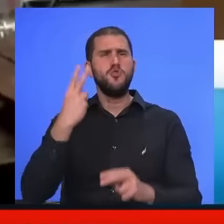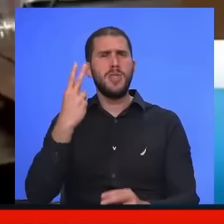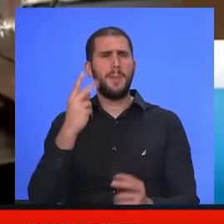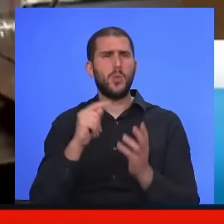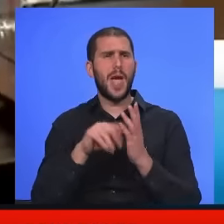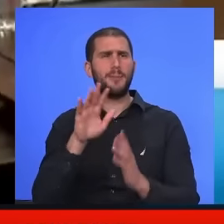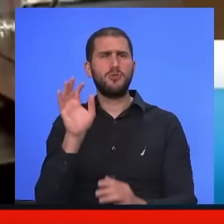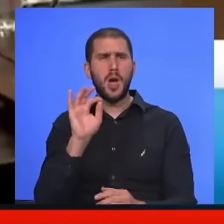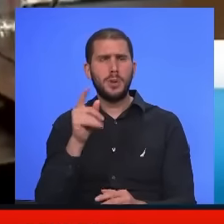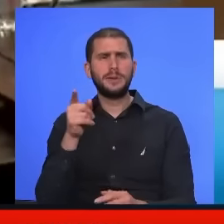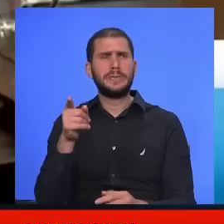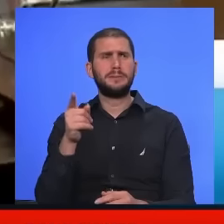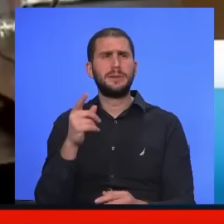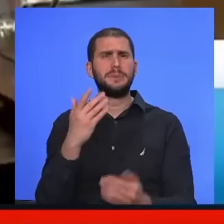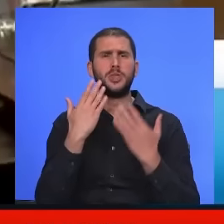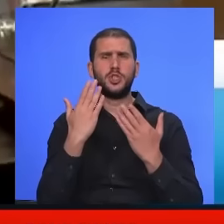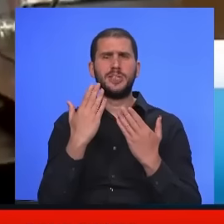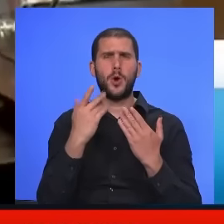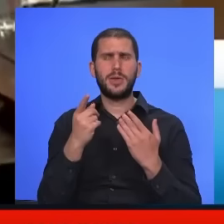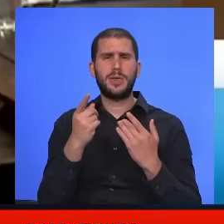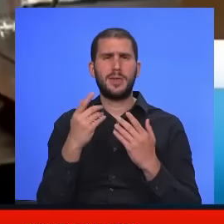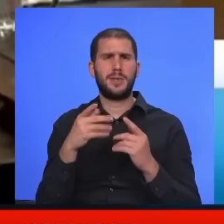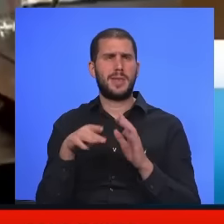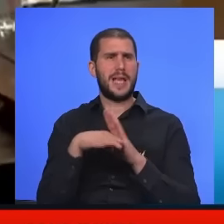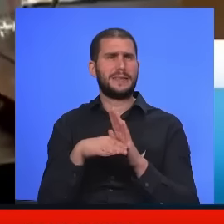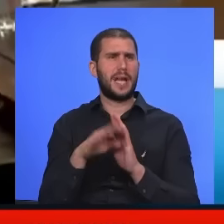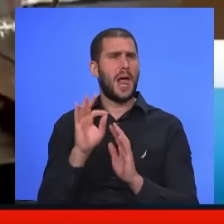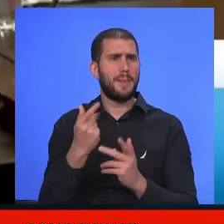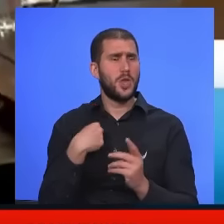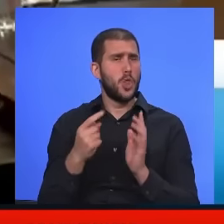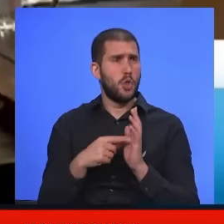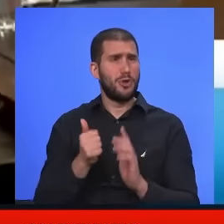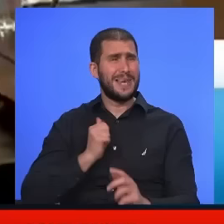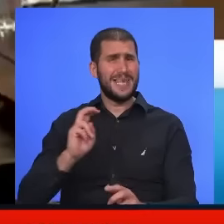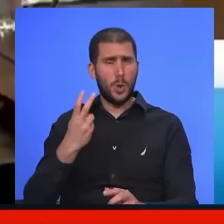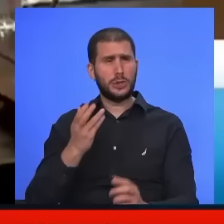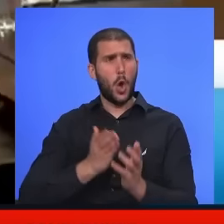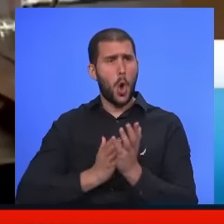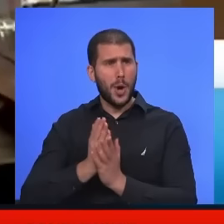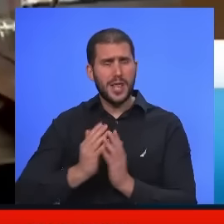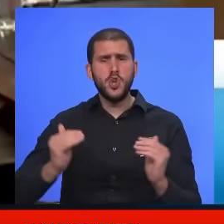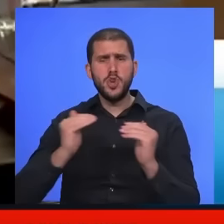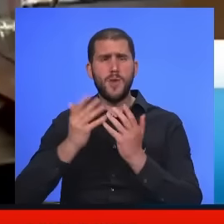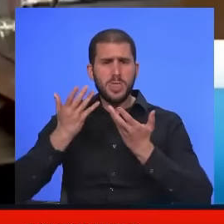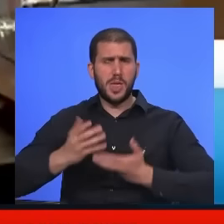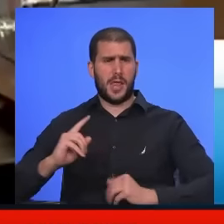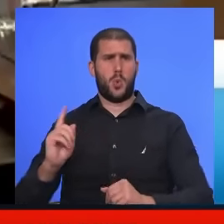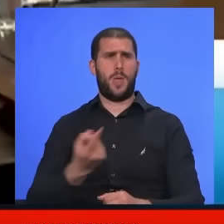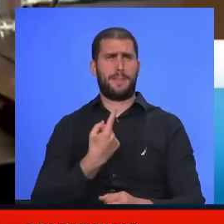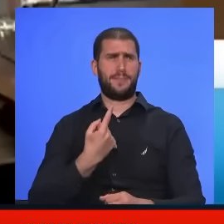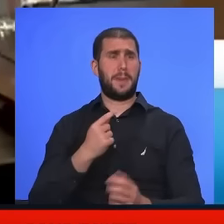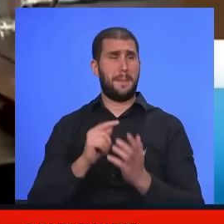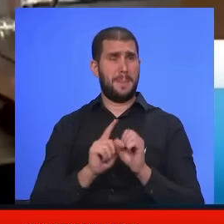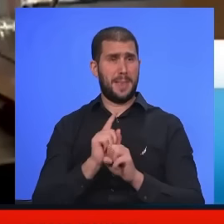2.5 מישיבות ההסדר באחוזים? אני דורש גיוס הוגן ושוויון בנטל. כי